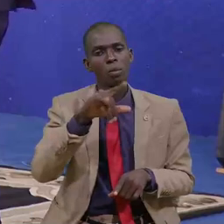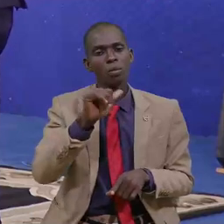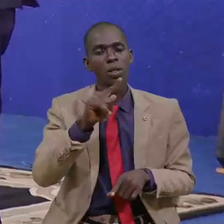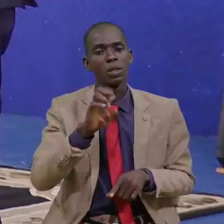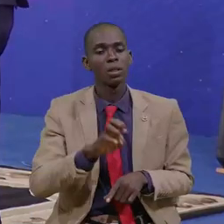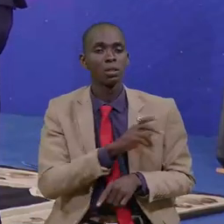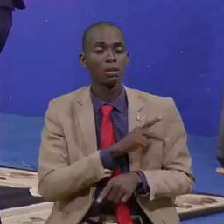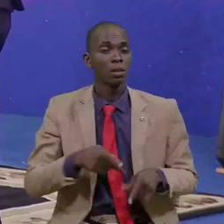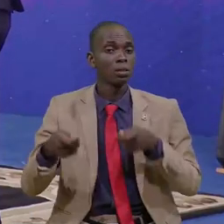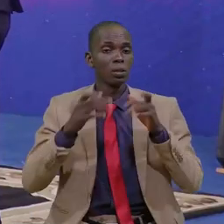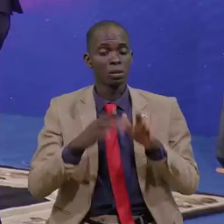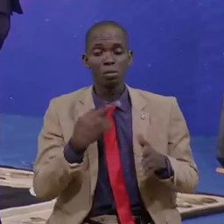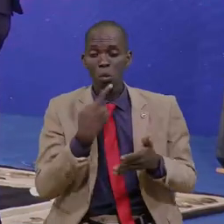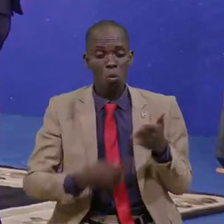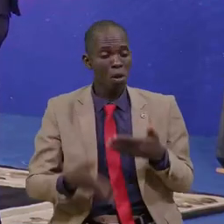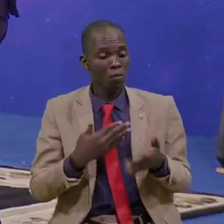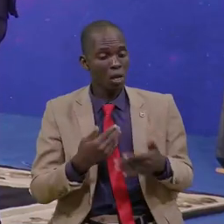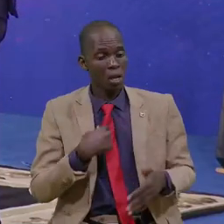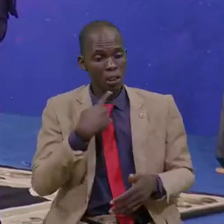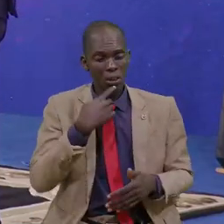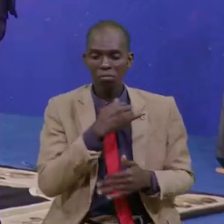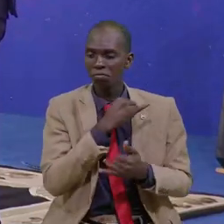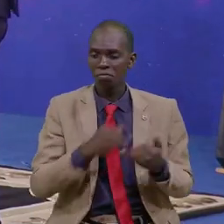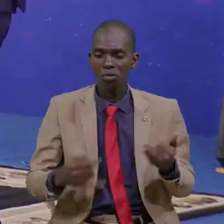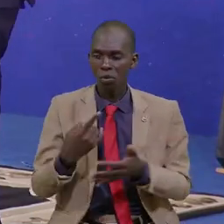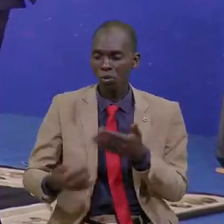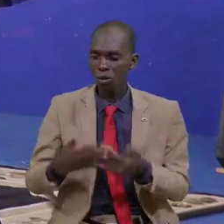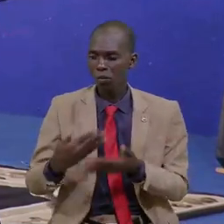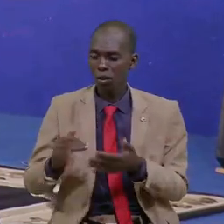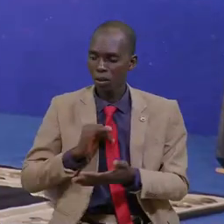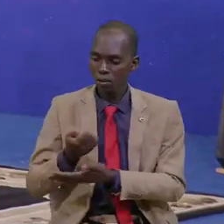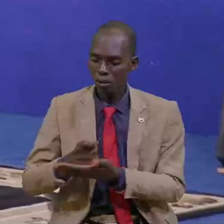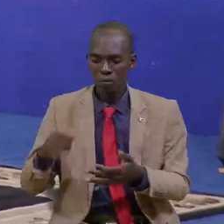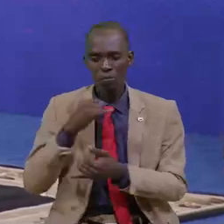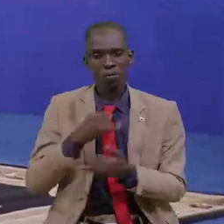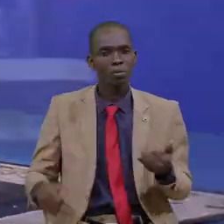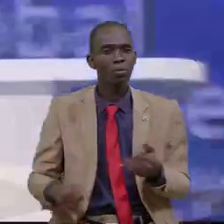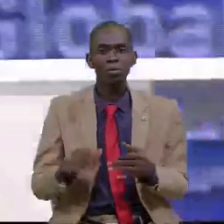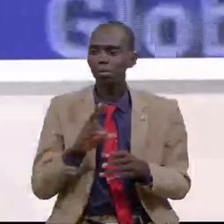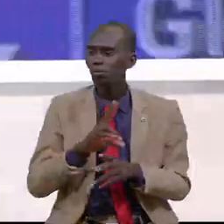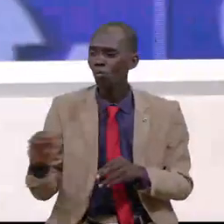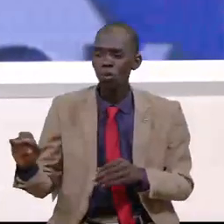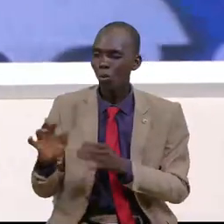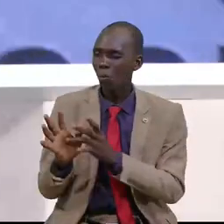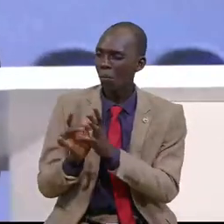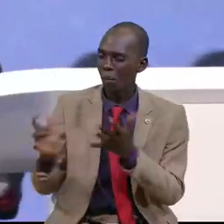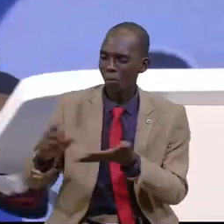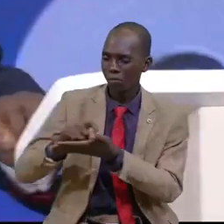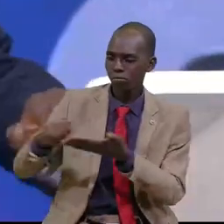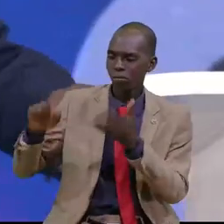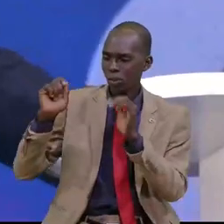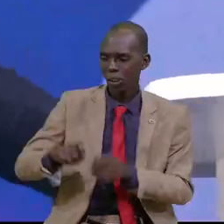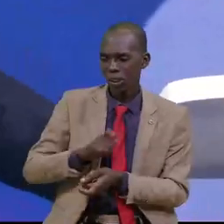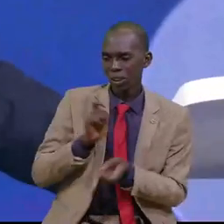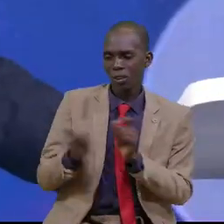j'ai planifié. Et ma pensée, ma décision est prise. Même aucun passage des Écritures ne va changer. Ce que je veux faire, ce